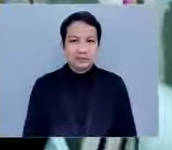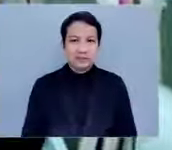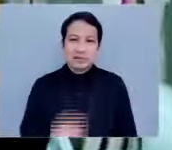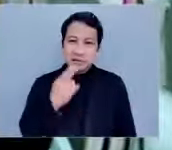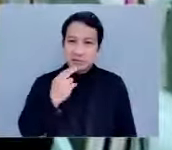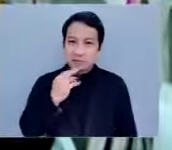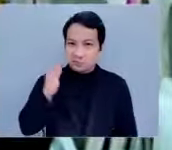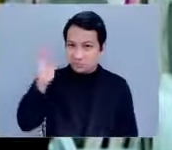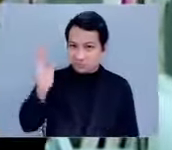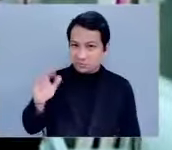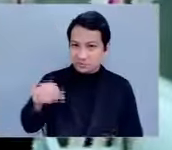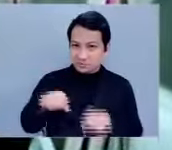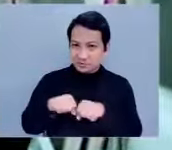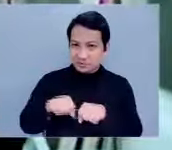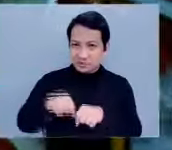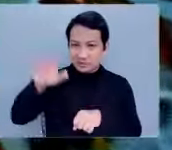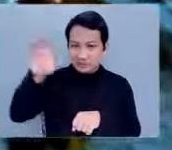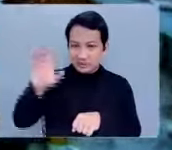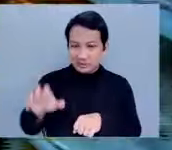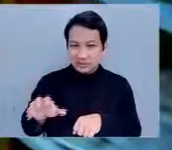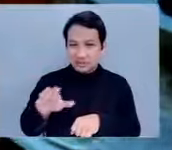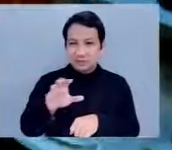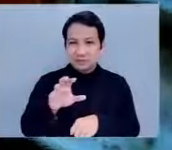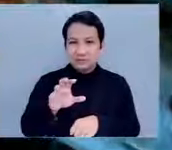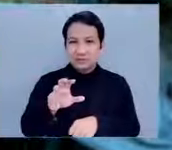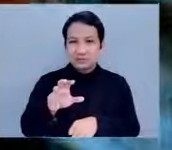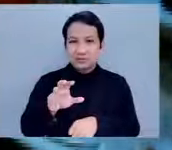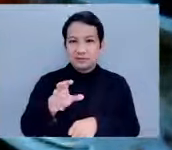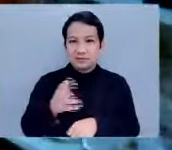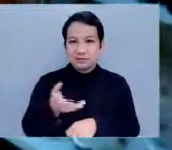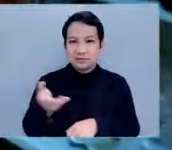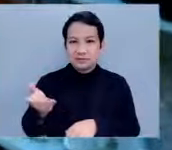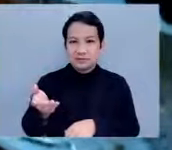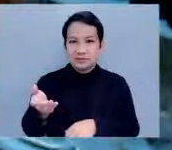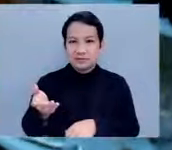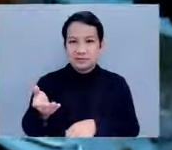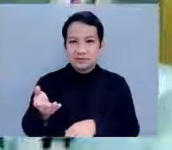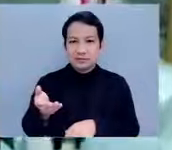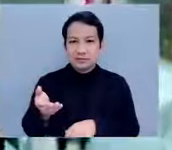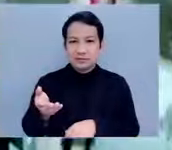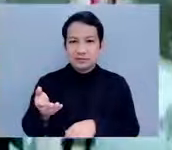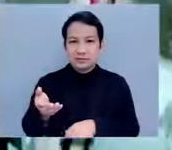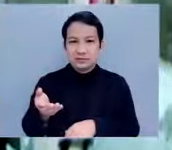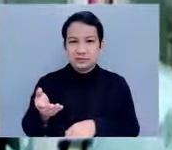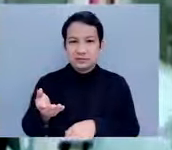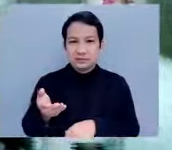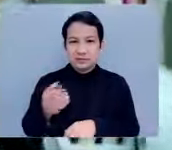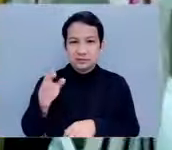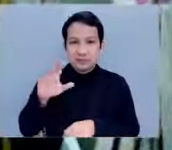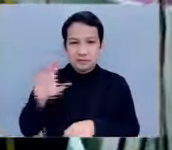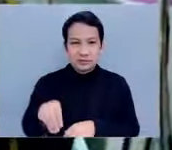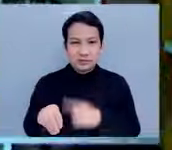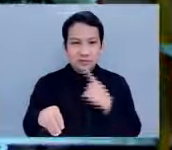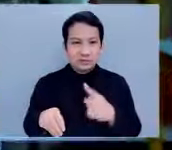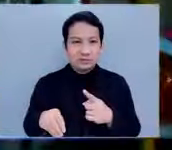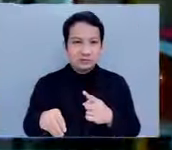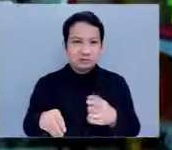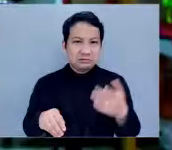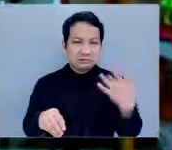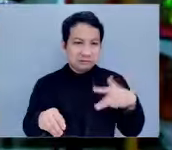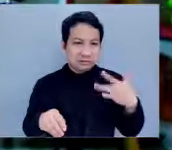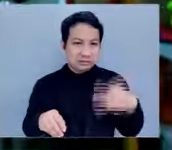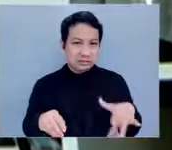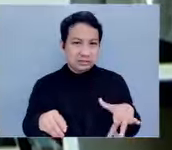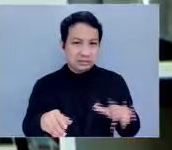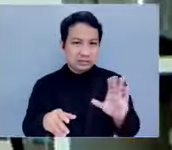Parang whimsical. Ganun ang feel na gusto mo, no? Yeah. Parang kakaiba. Unique. Yun yung style mo talaga, no? Basta